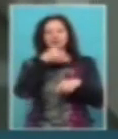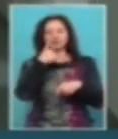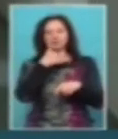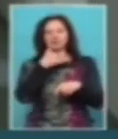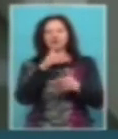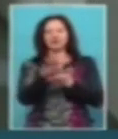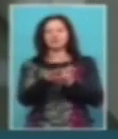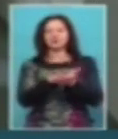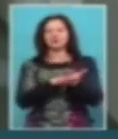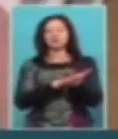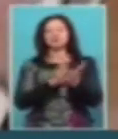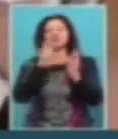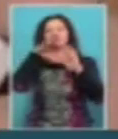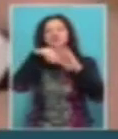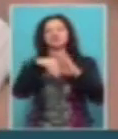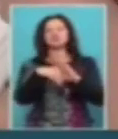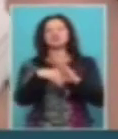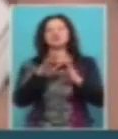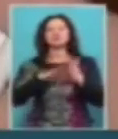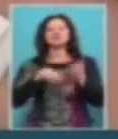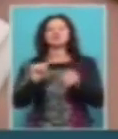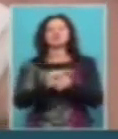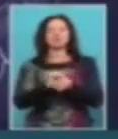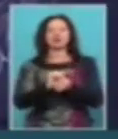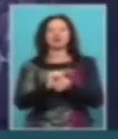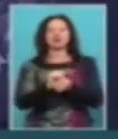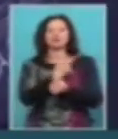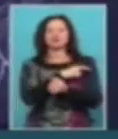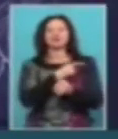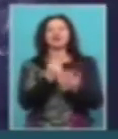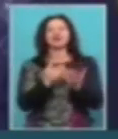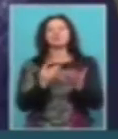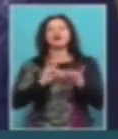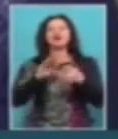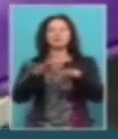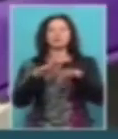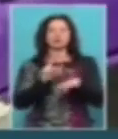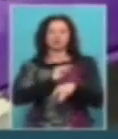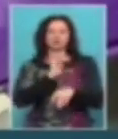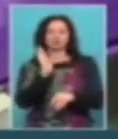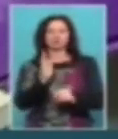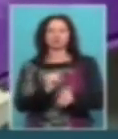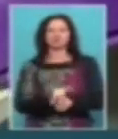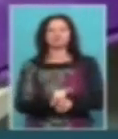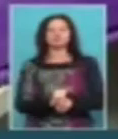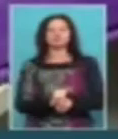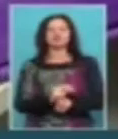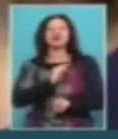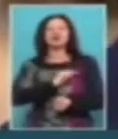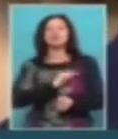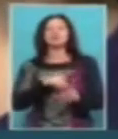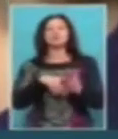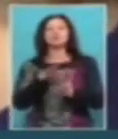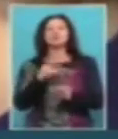орталығының ауруханасы арасында өзара ынтымақтастық туралы меморандум жасалды. Меморандум аясында облыстың жетекші медициналық мекемелерінің